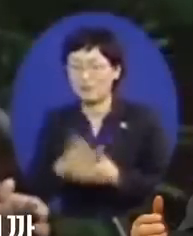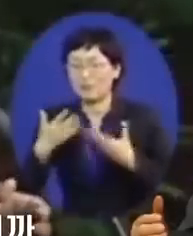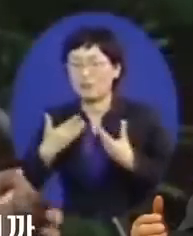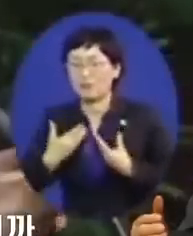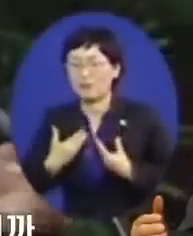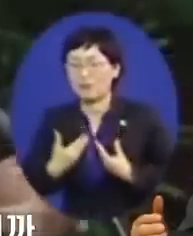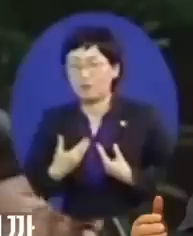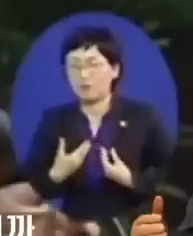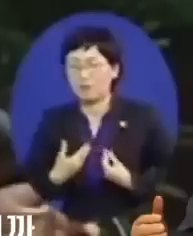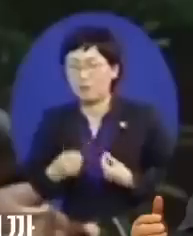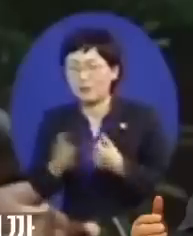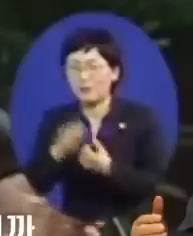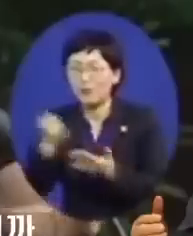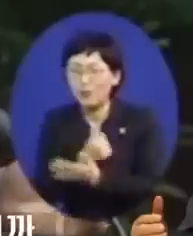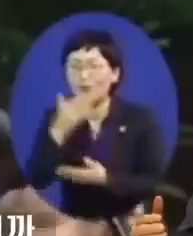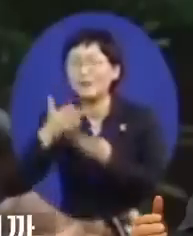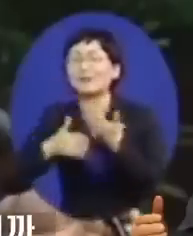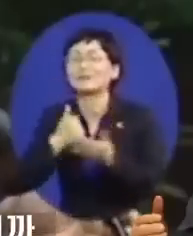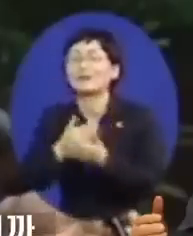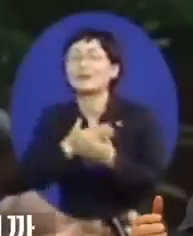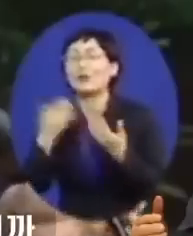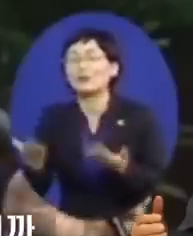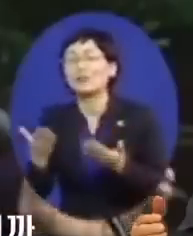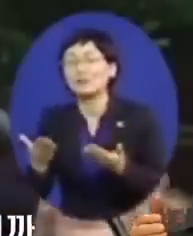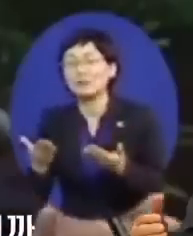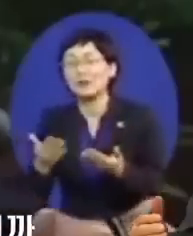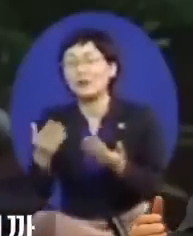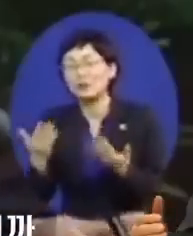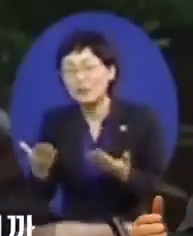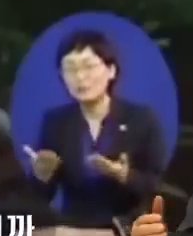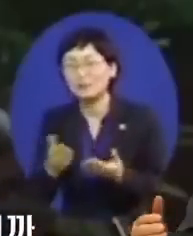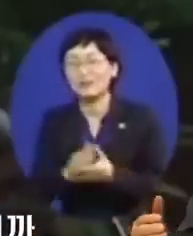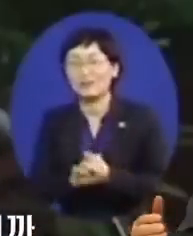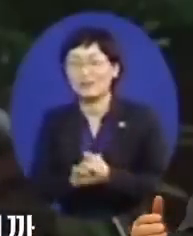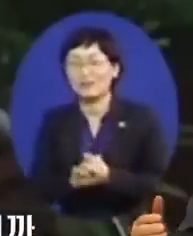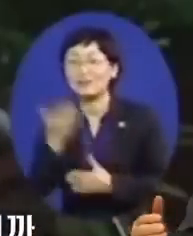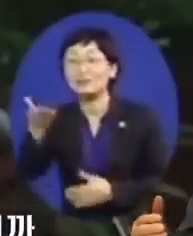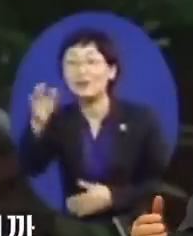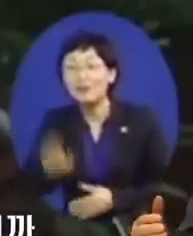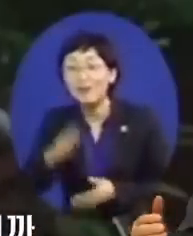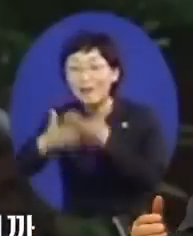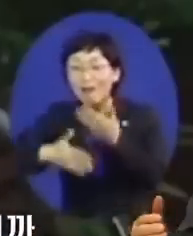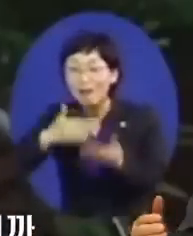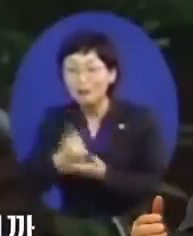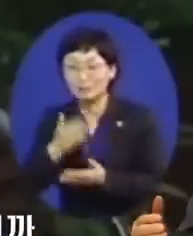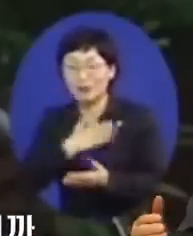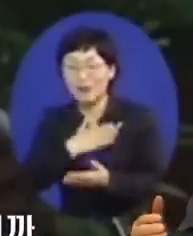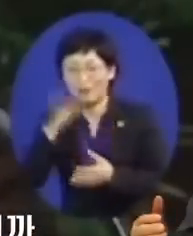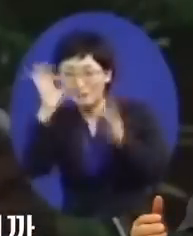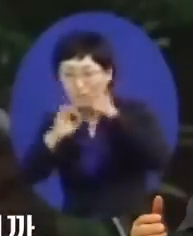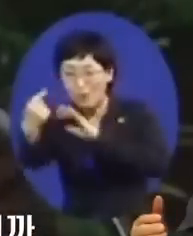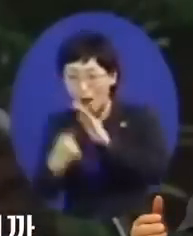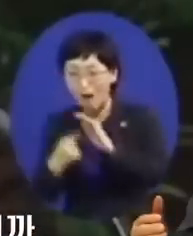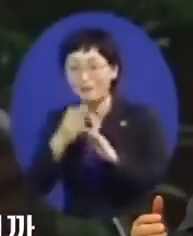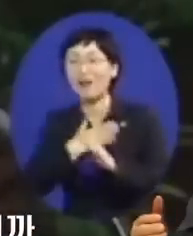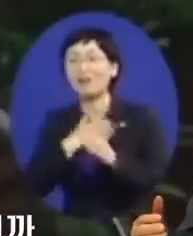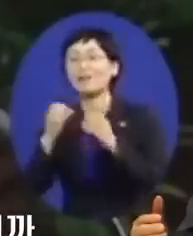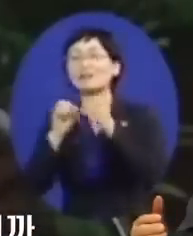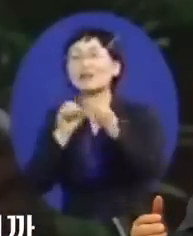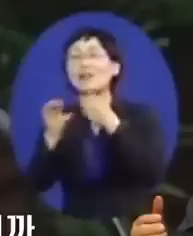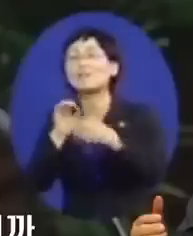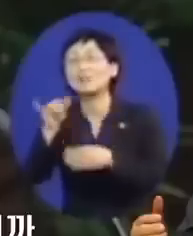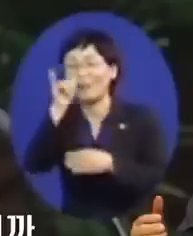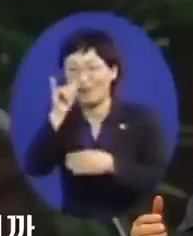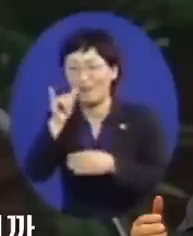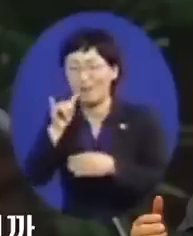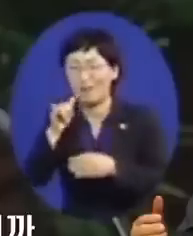일을 당하여 오 하나님이여 나는 어찌할까요? 어찌할까요? 그러나 하나님은 나를 찾아라. 대답은 내 안에 있다.